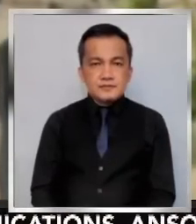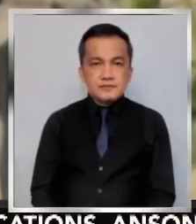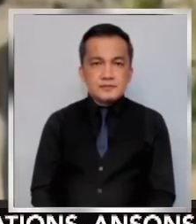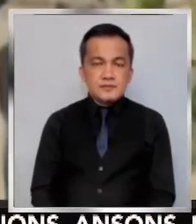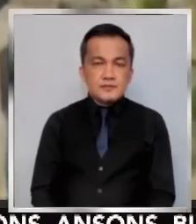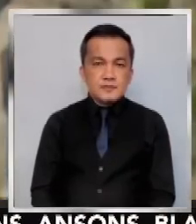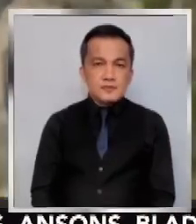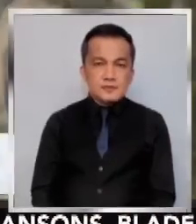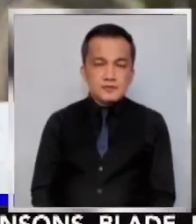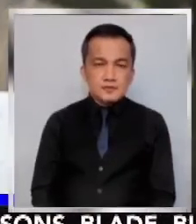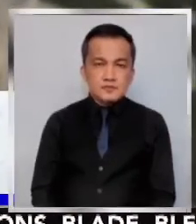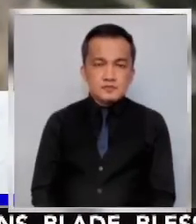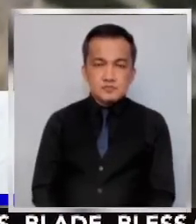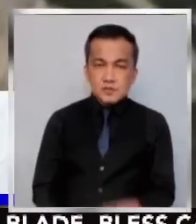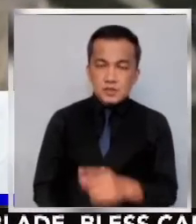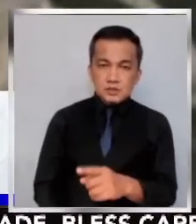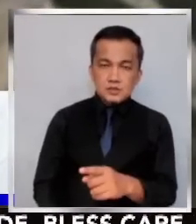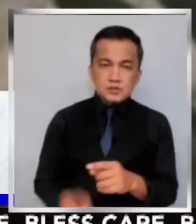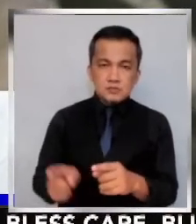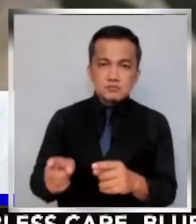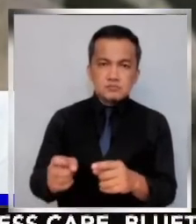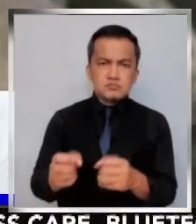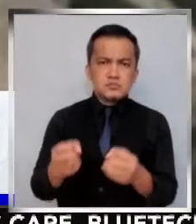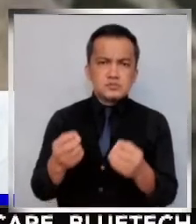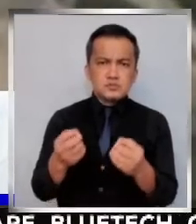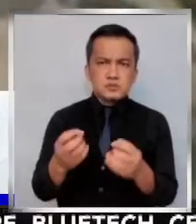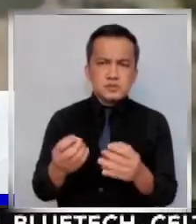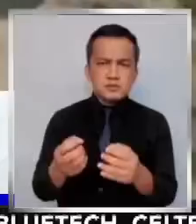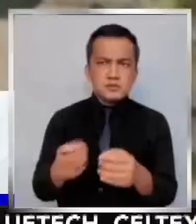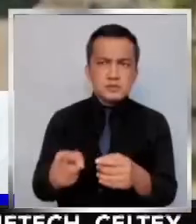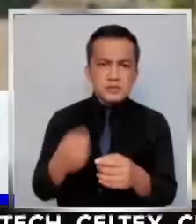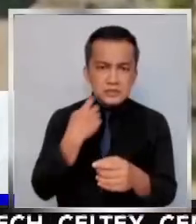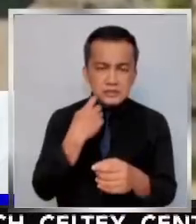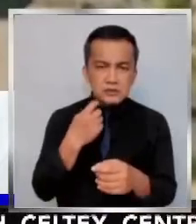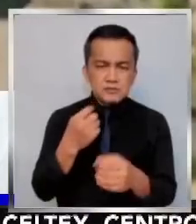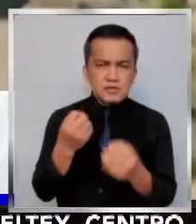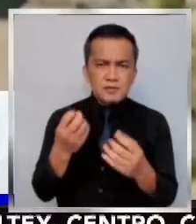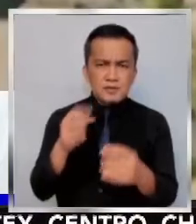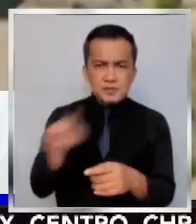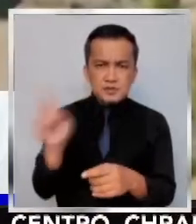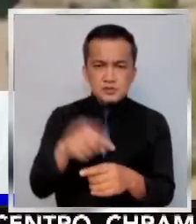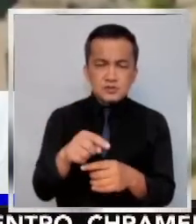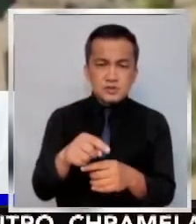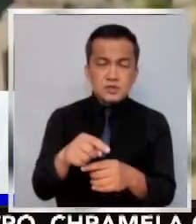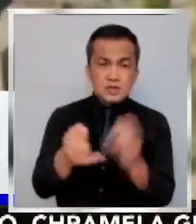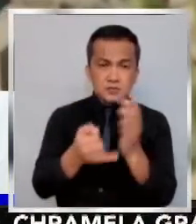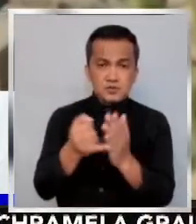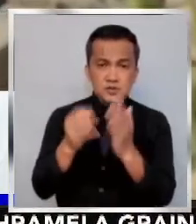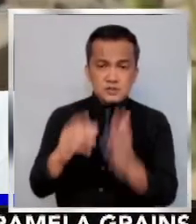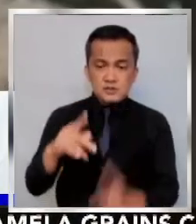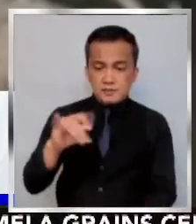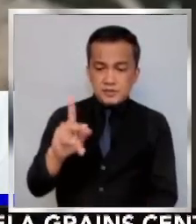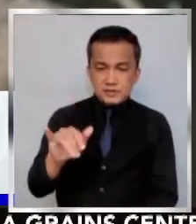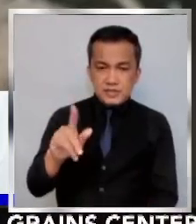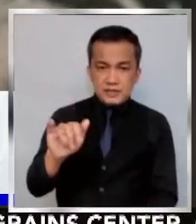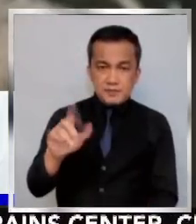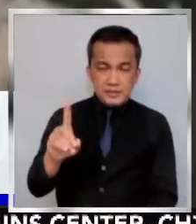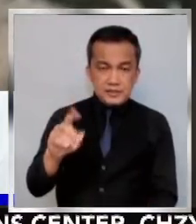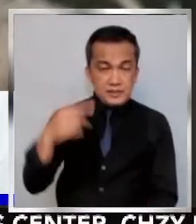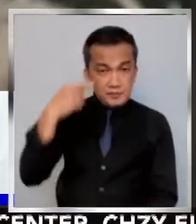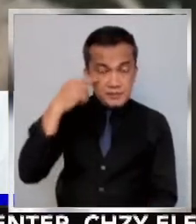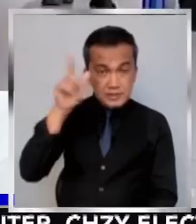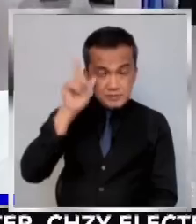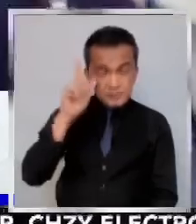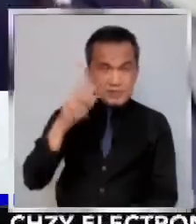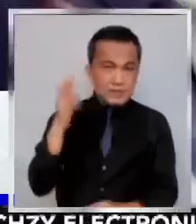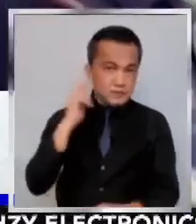Di iilan ang mga personalidad na binatikos ng broadcaster na si Percy Lapid sa kanyang programa sa radyo. Kaya sabi ng pulisya, kasama raw ito